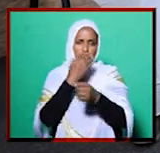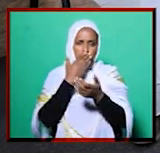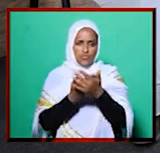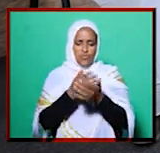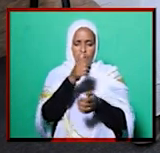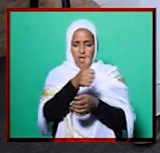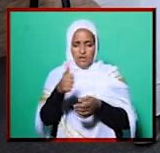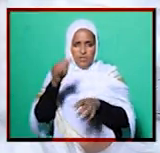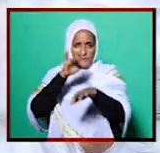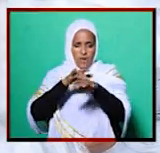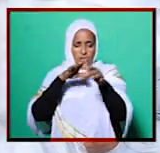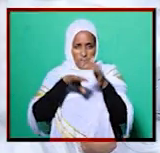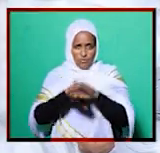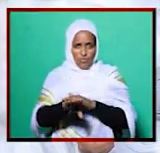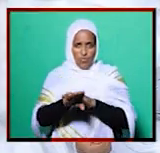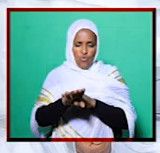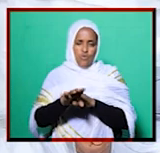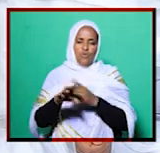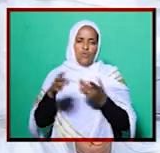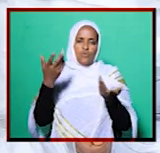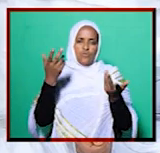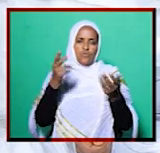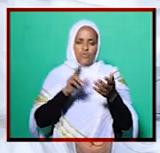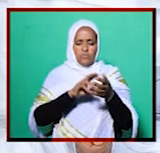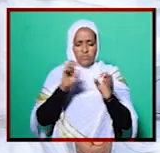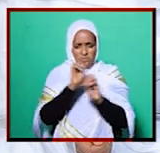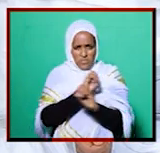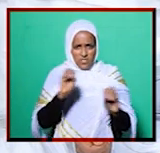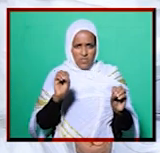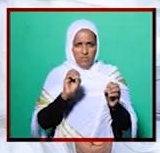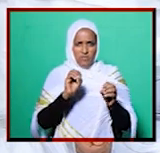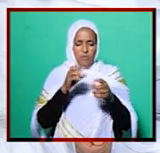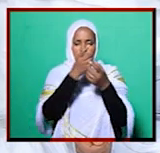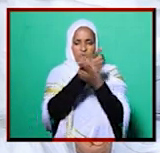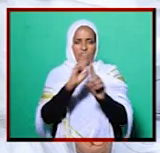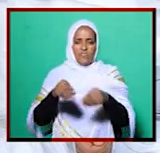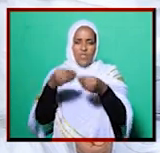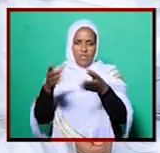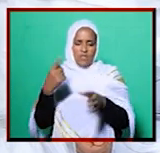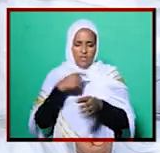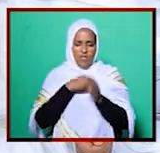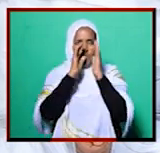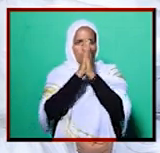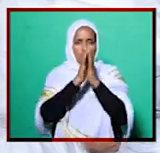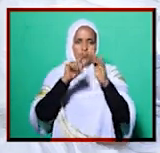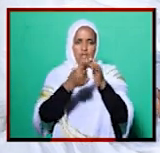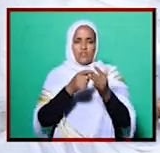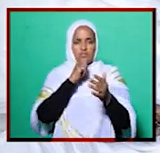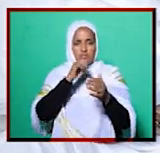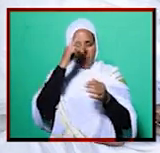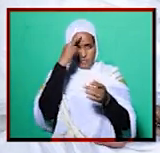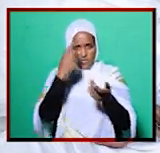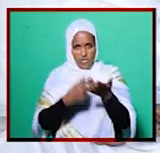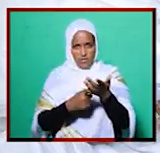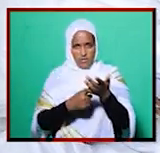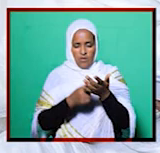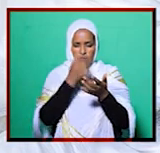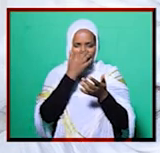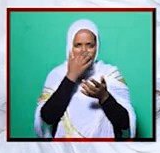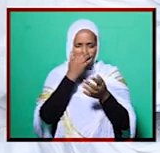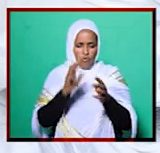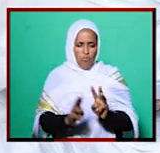ይገርምሃል እነዚህ ቤተ ክርስቲያን የመላእክት ህብረት ናት፣ የሙታን ህብረት ናት ብለን አስቀድመን ፖሊስ ነው የምንጠራው። እርስ